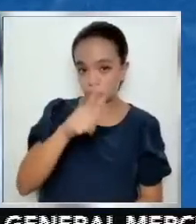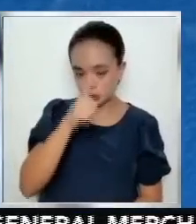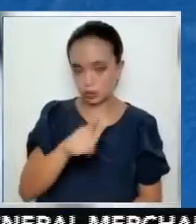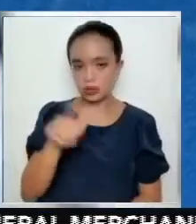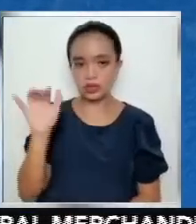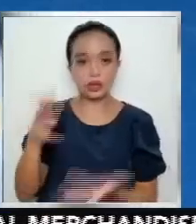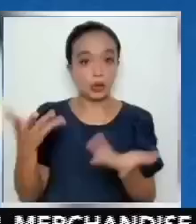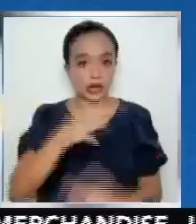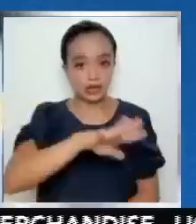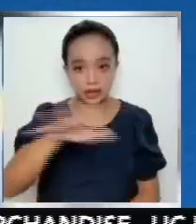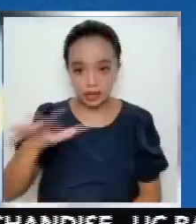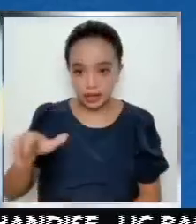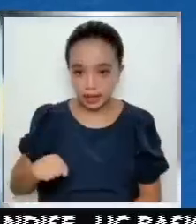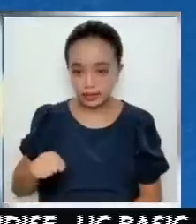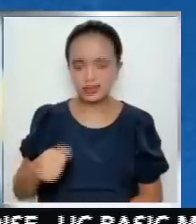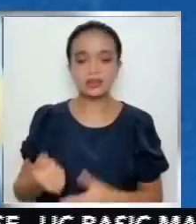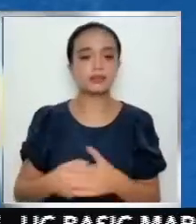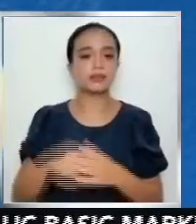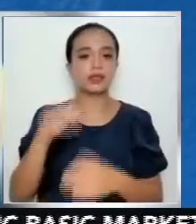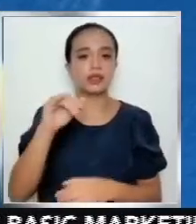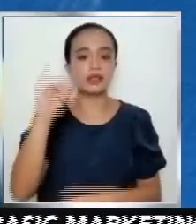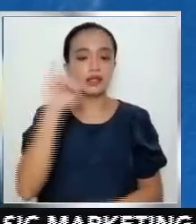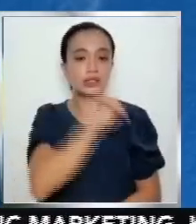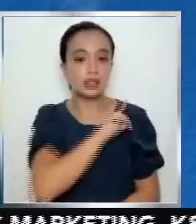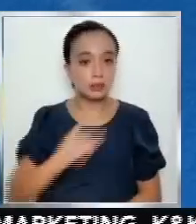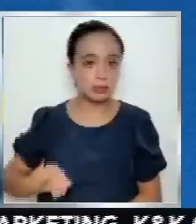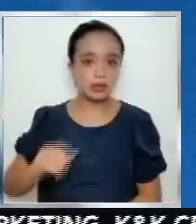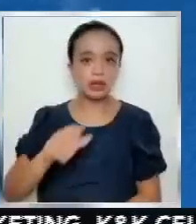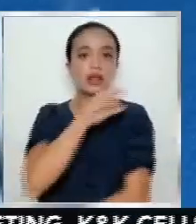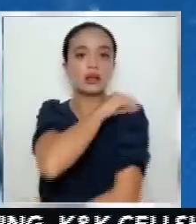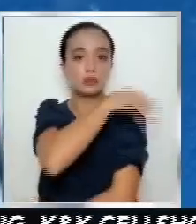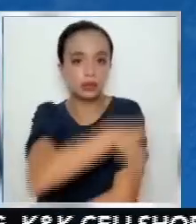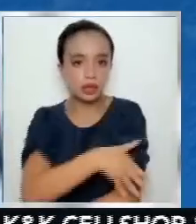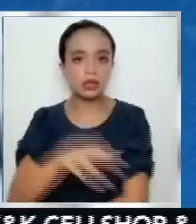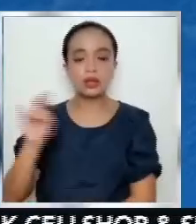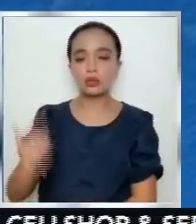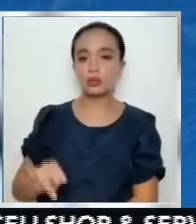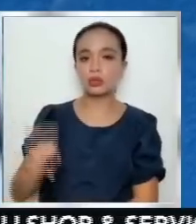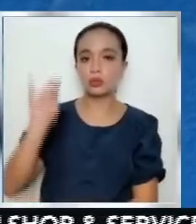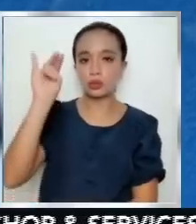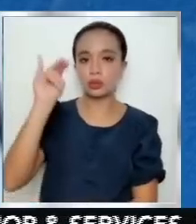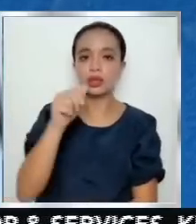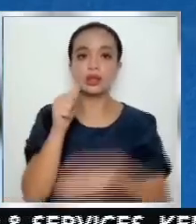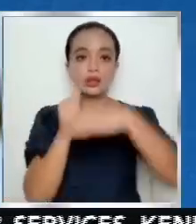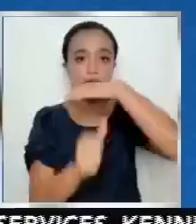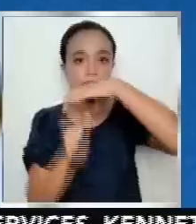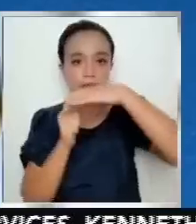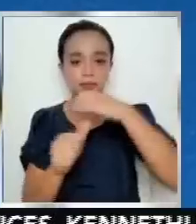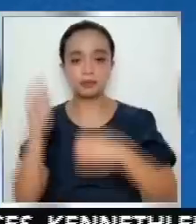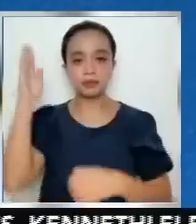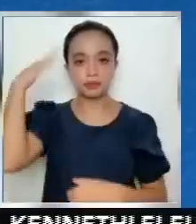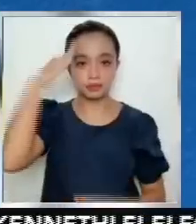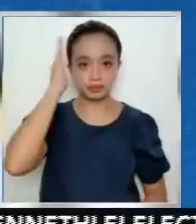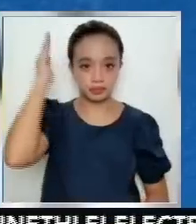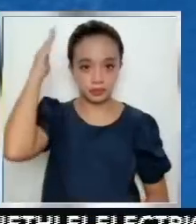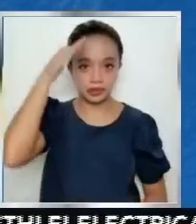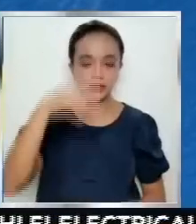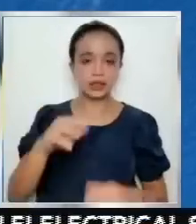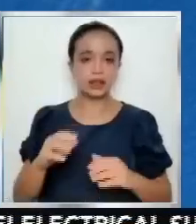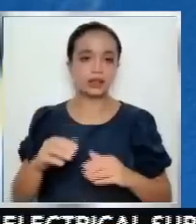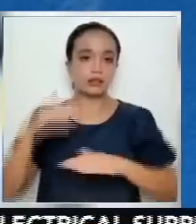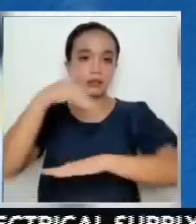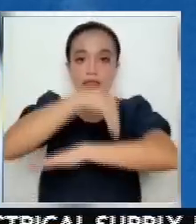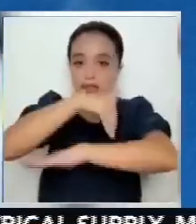sa lalawigan ng Isabela, Apayao, Ilocos Norte, Abra, Kalinga, Mountain Province, dito sa Ipugao,